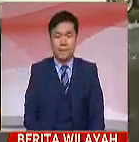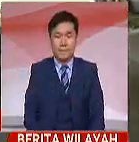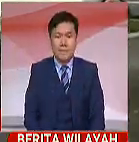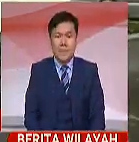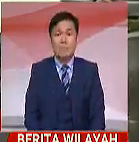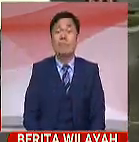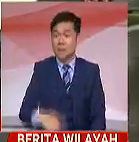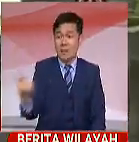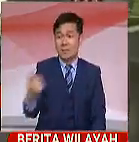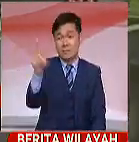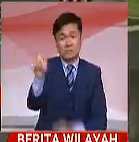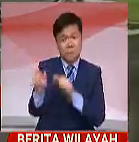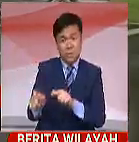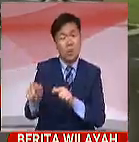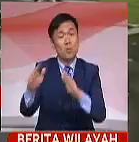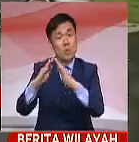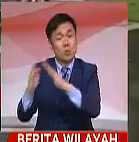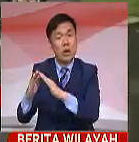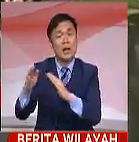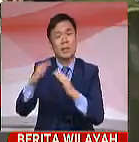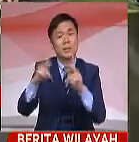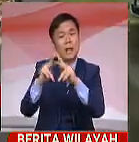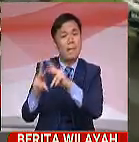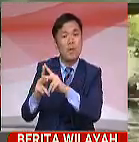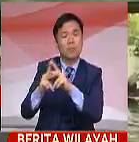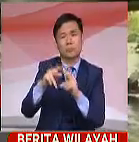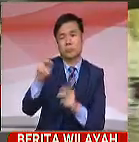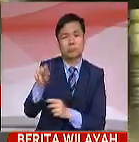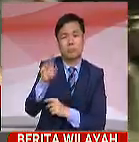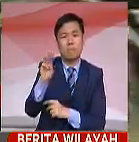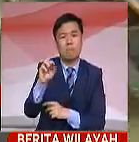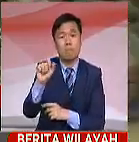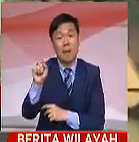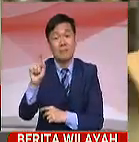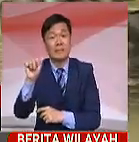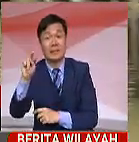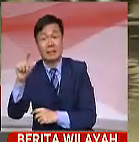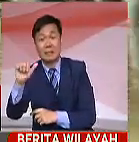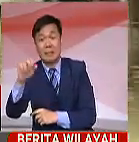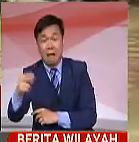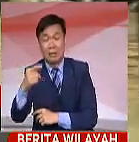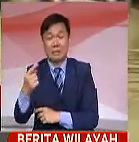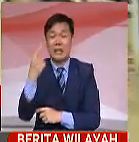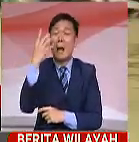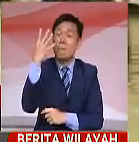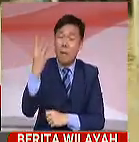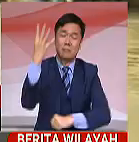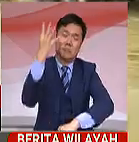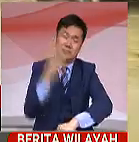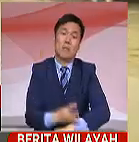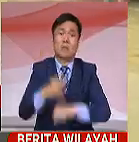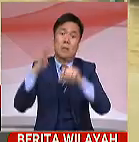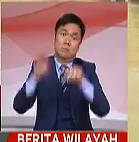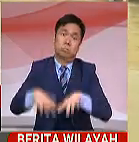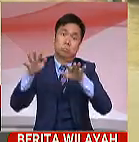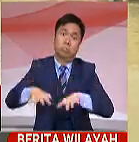Menurut salah seorang penduduk kampung Sungai Maung Tengah, Hamdi Holoi, ini merupakan banjir kali keempat melanda kampung itu